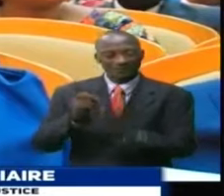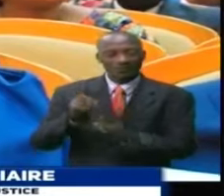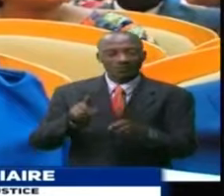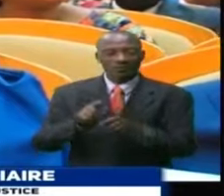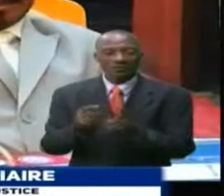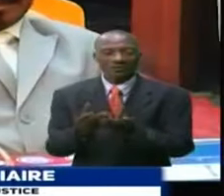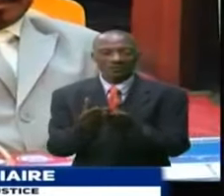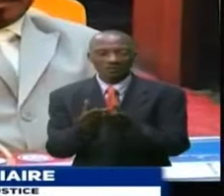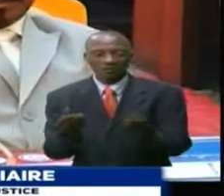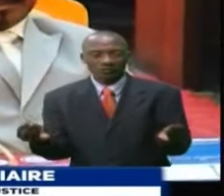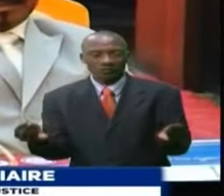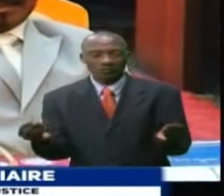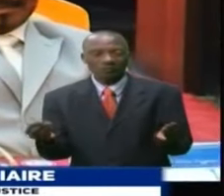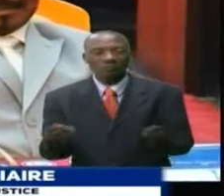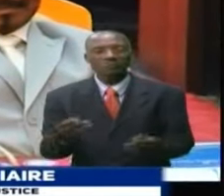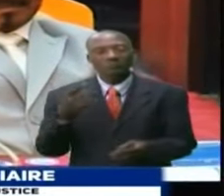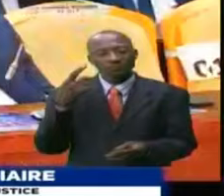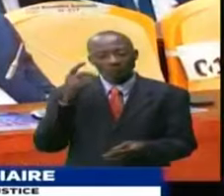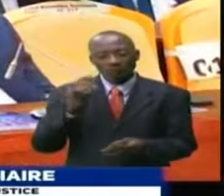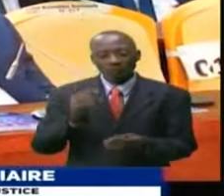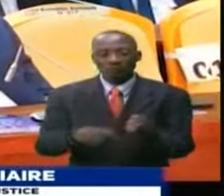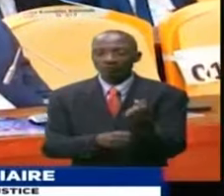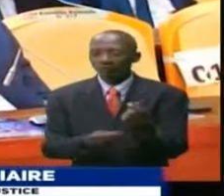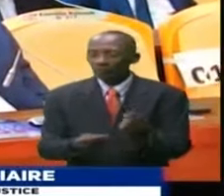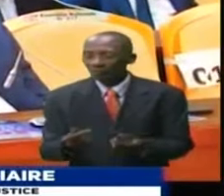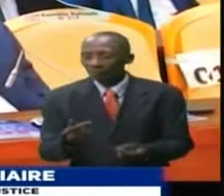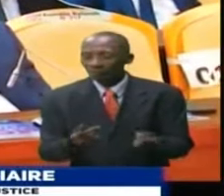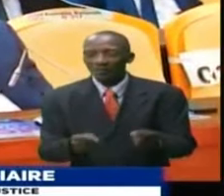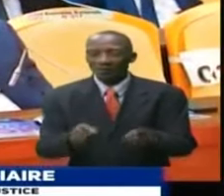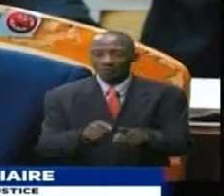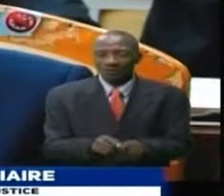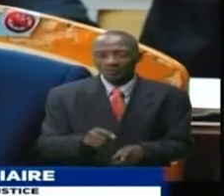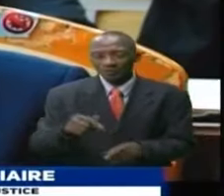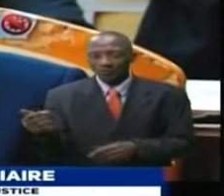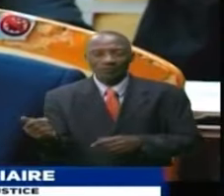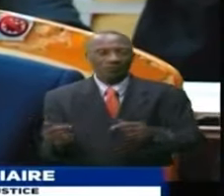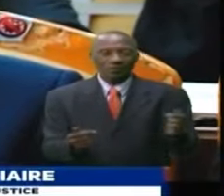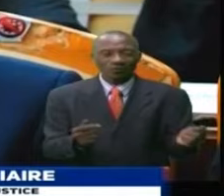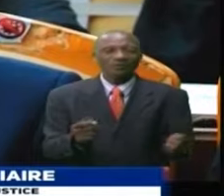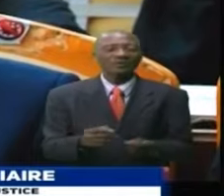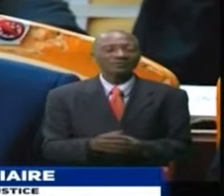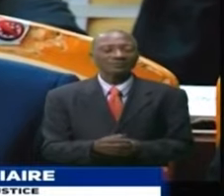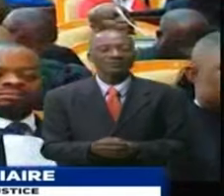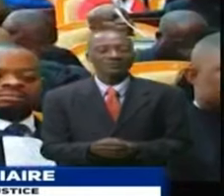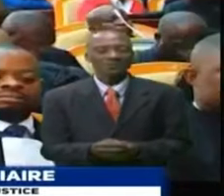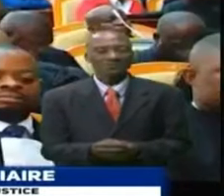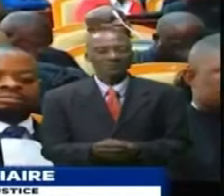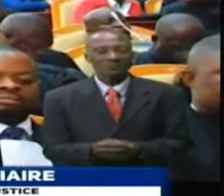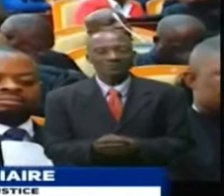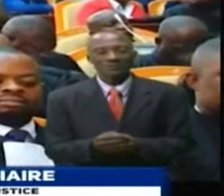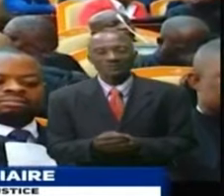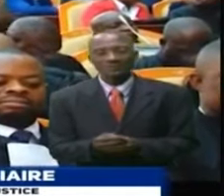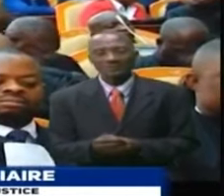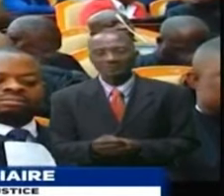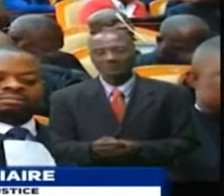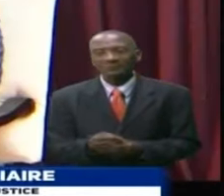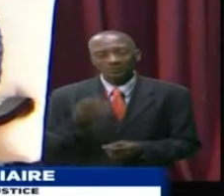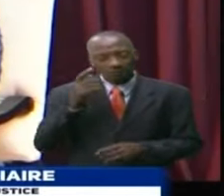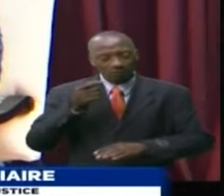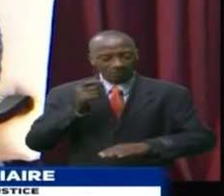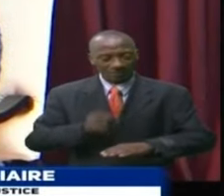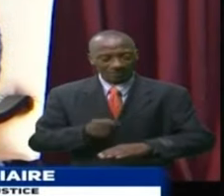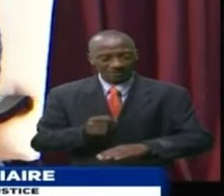réside dans la dénonciation des corrompus et du corrupteur avec des preuves matérielles irréfutables. Pour les